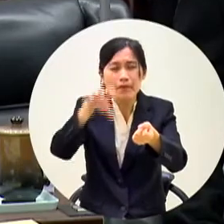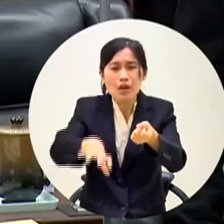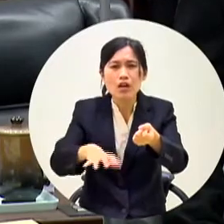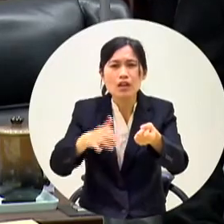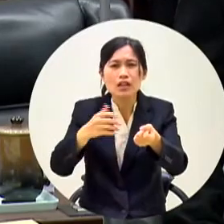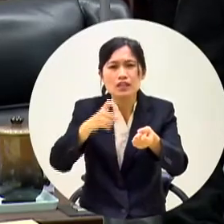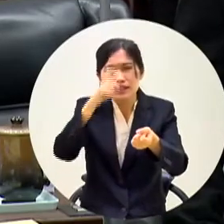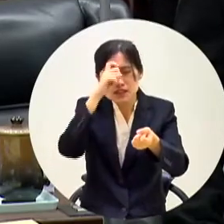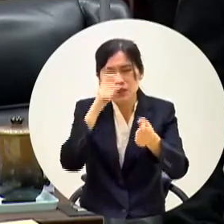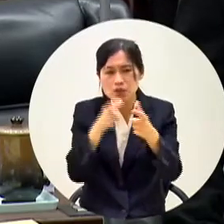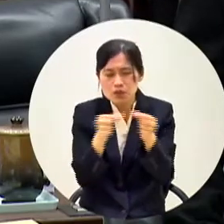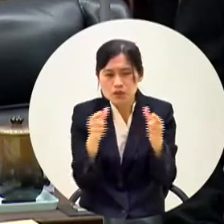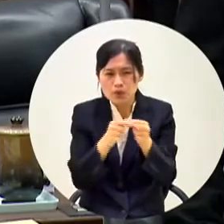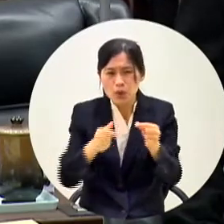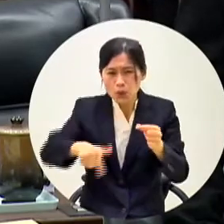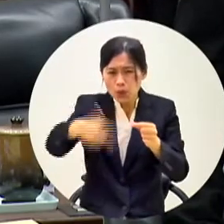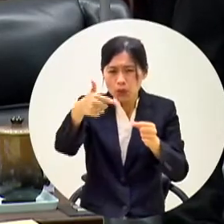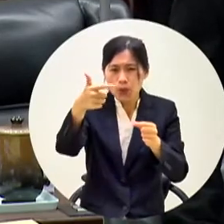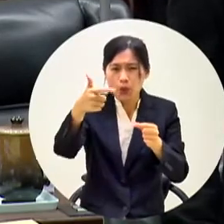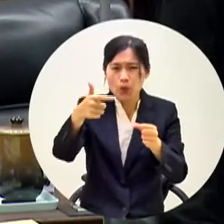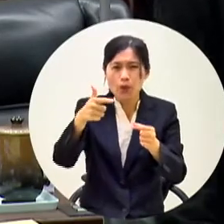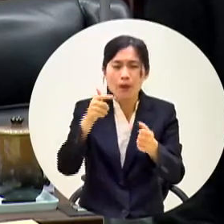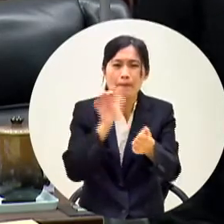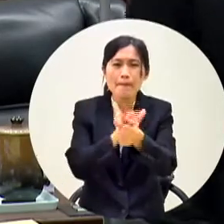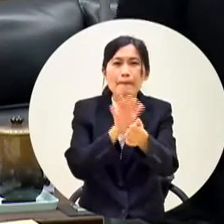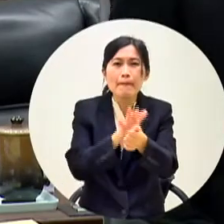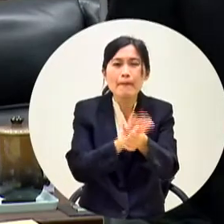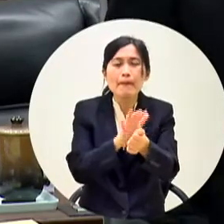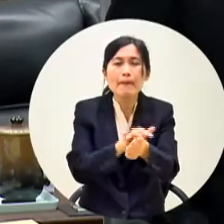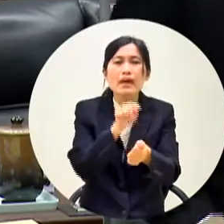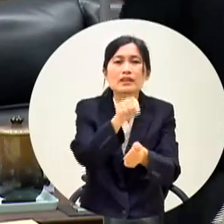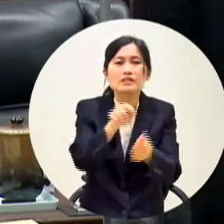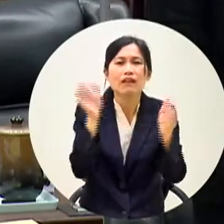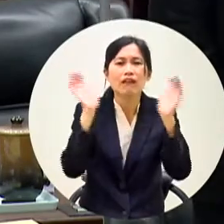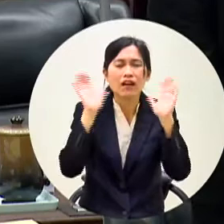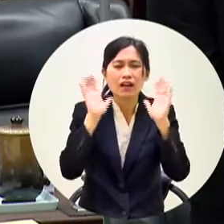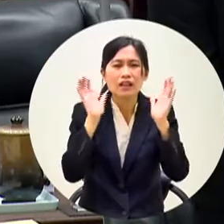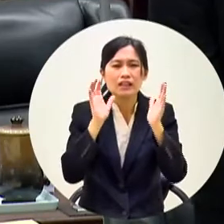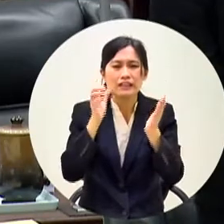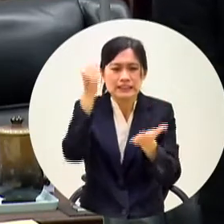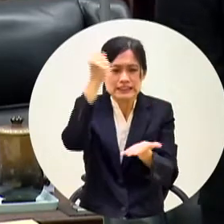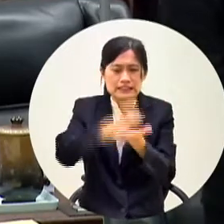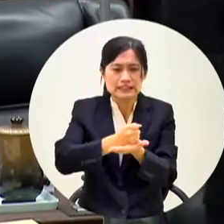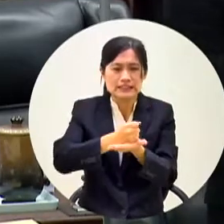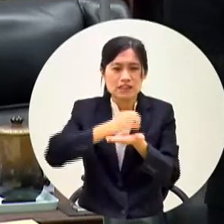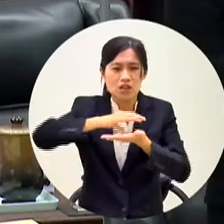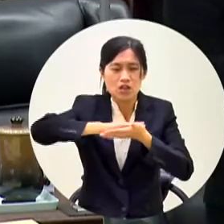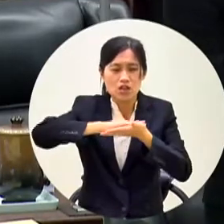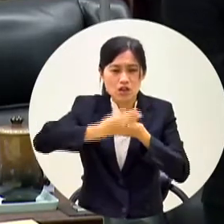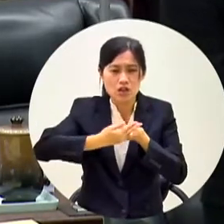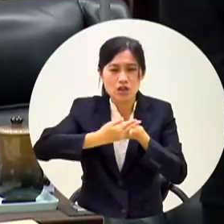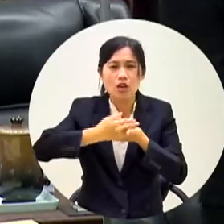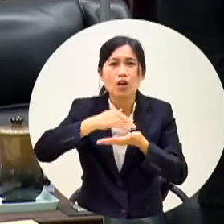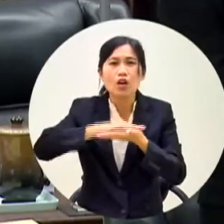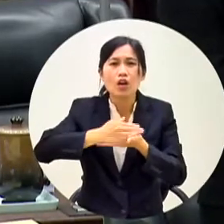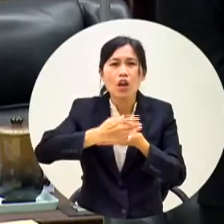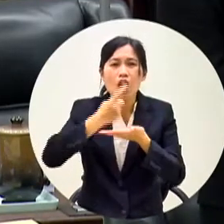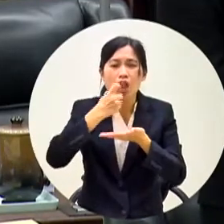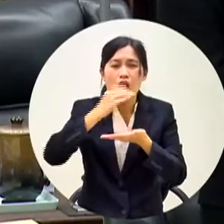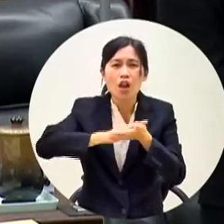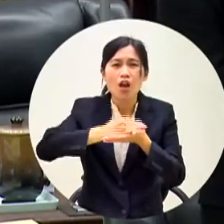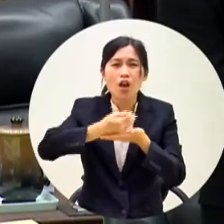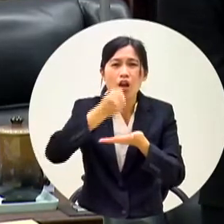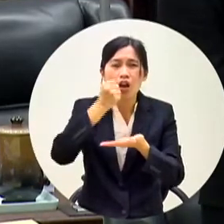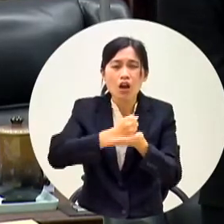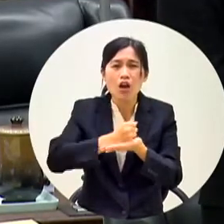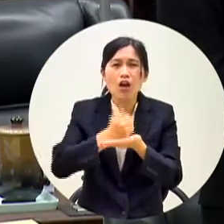速的速件来协助这个孩子来拿到这个签证，可以尽速如期到日本去进行就医，